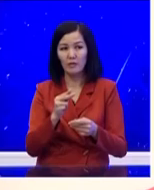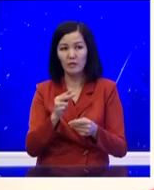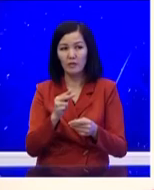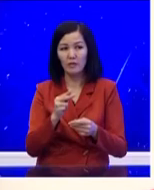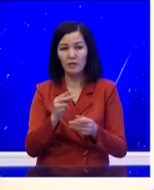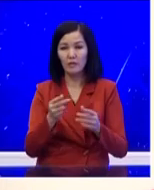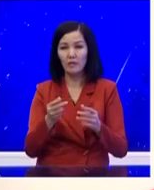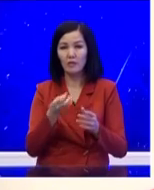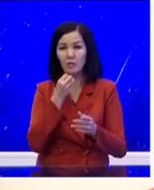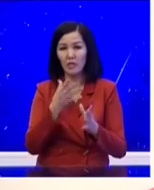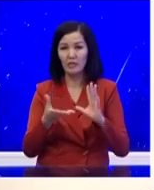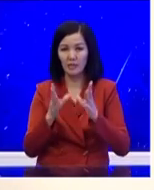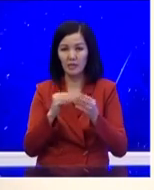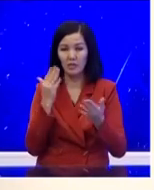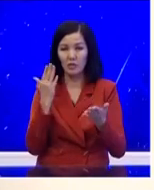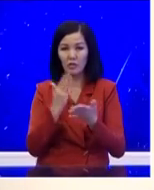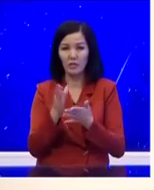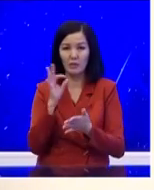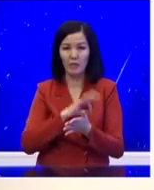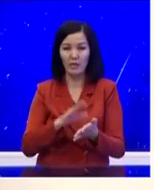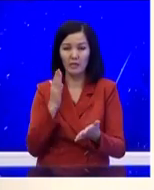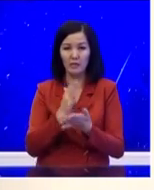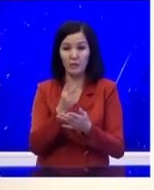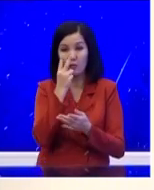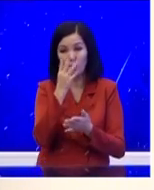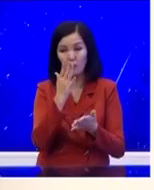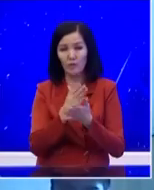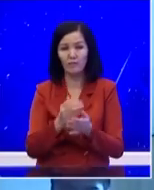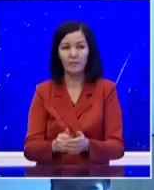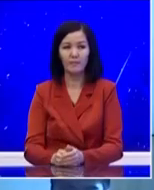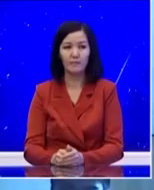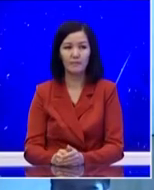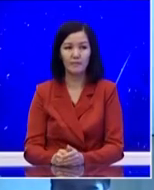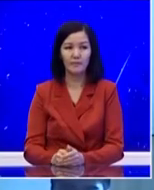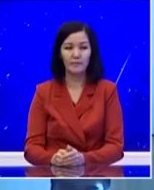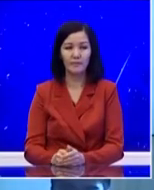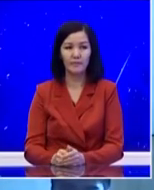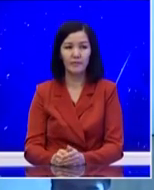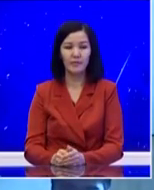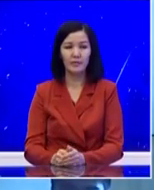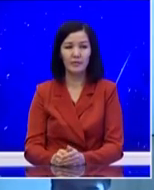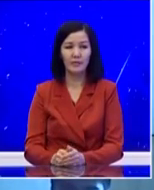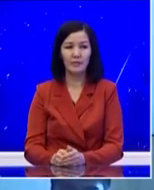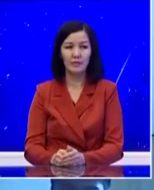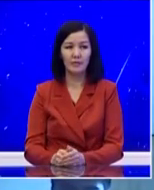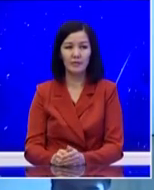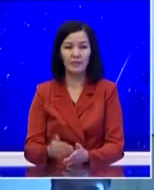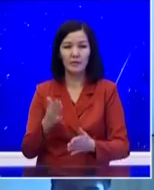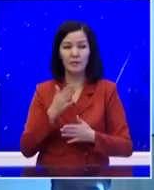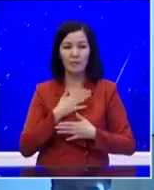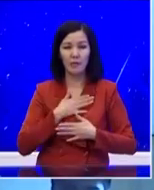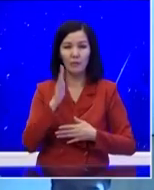өзінің нәтижесін көрсетіп отыр. Оны жаңа мен сұхбат барысында балалардан көрдім. Мен өскен соң,